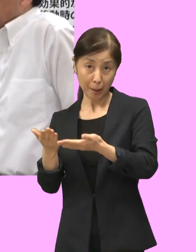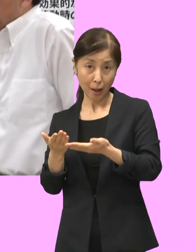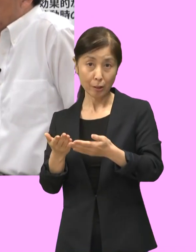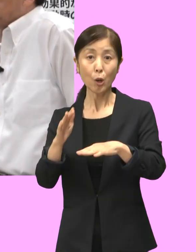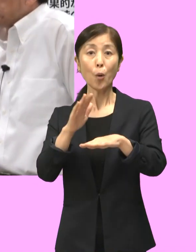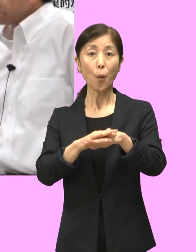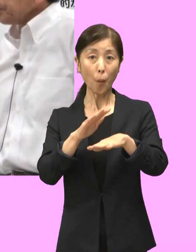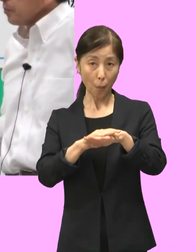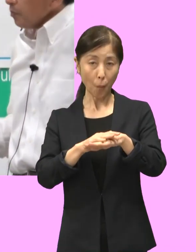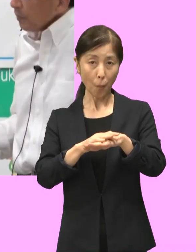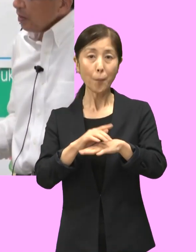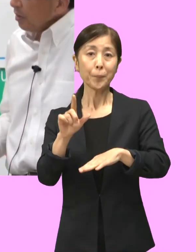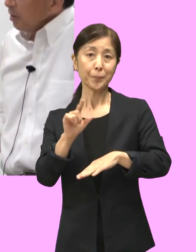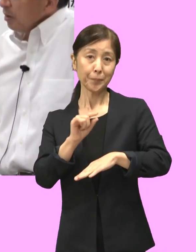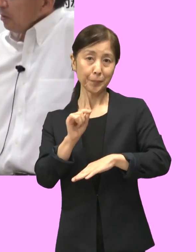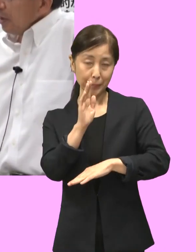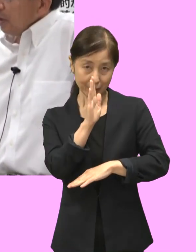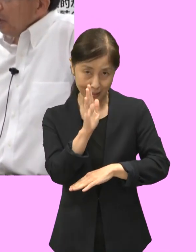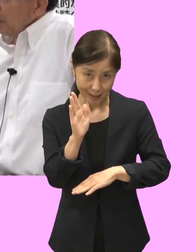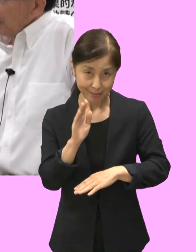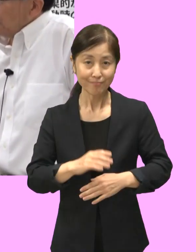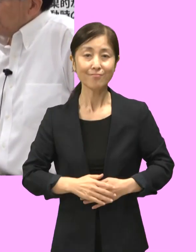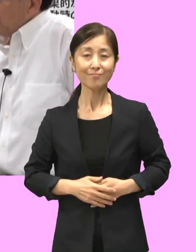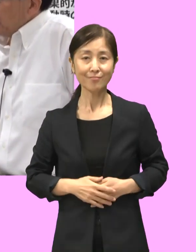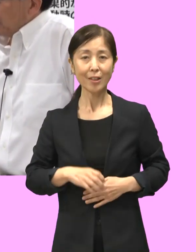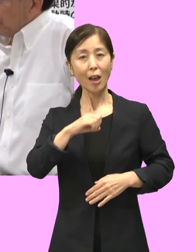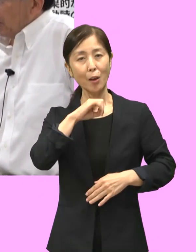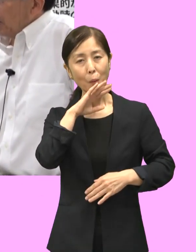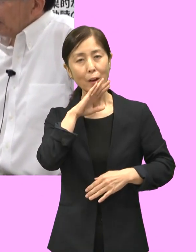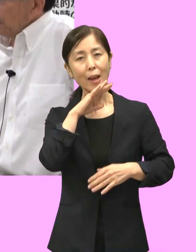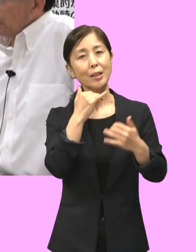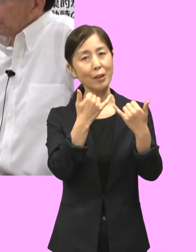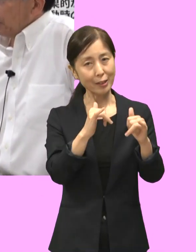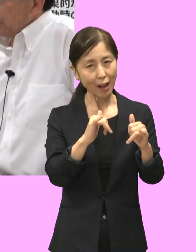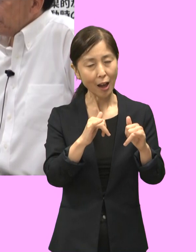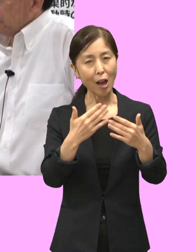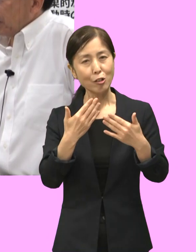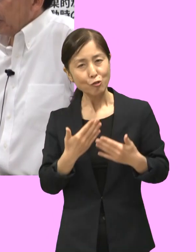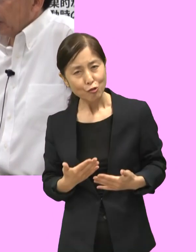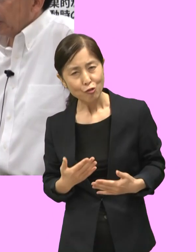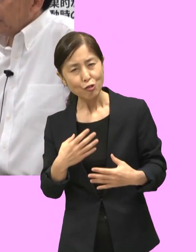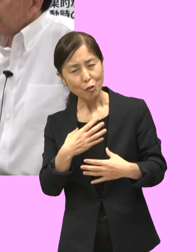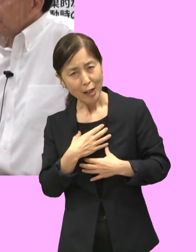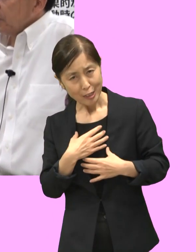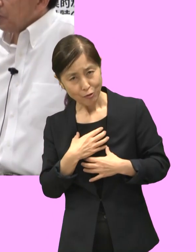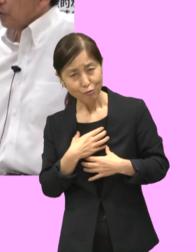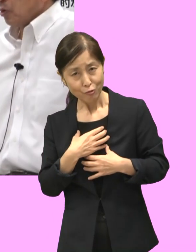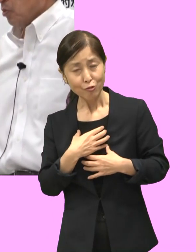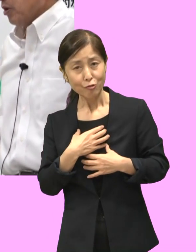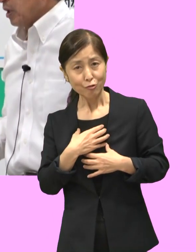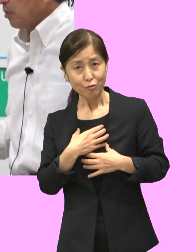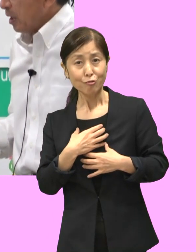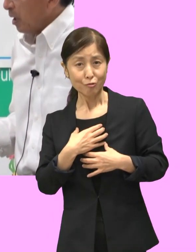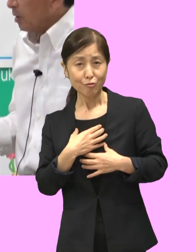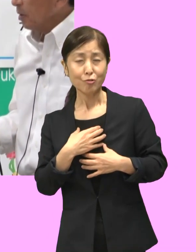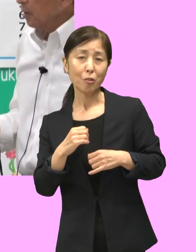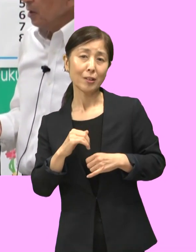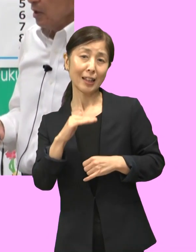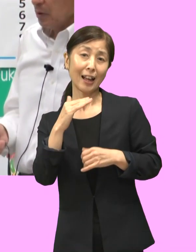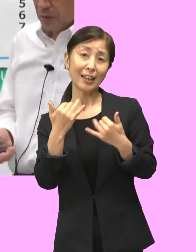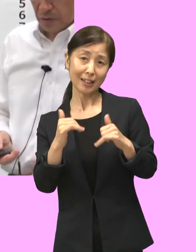というふうに思います。で、高齢者の方、あるいは重症化リスクの高い方で症状の重い方